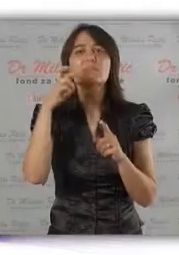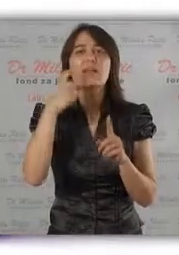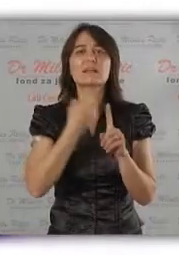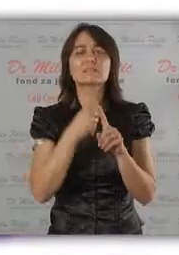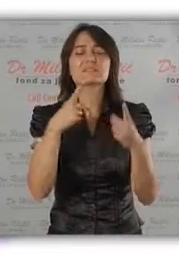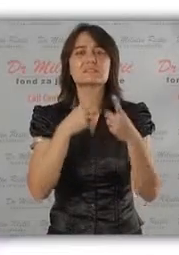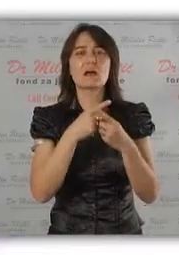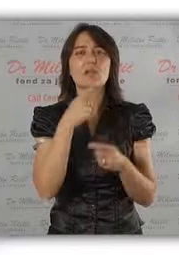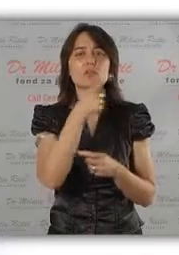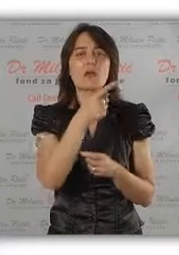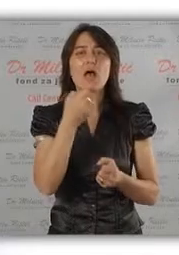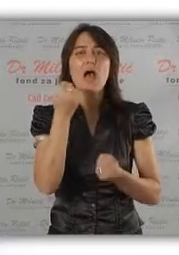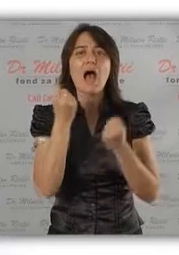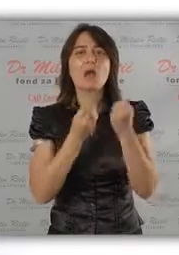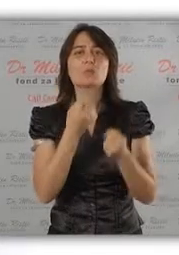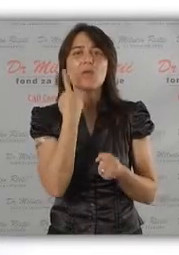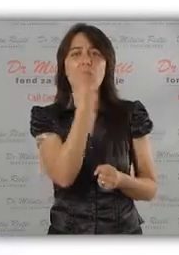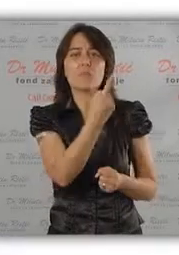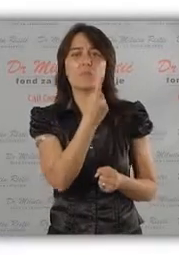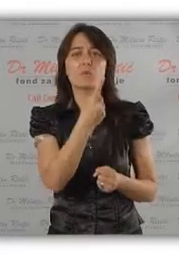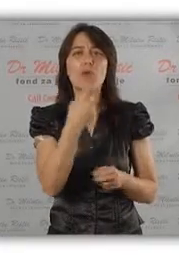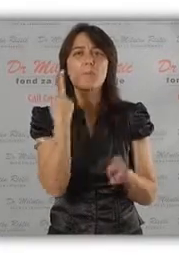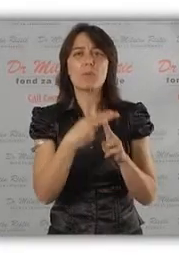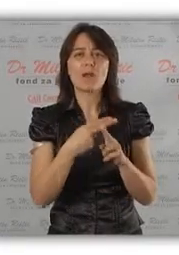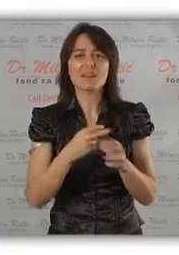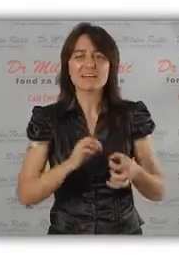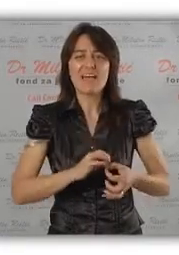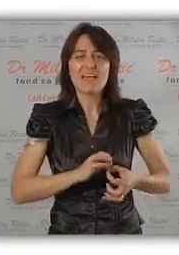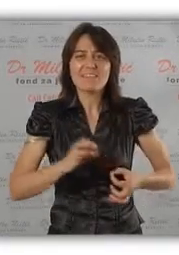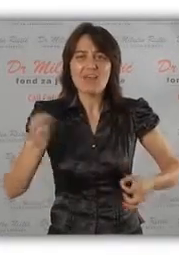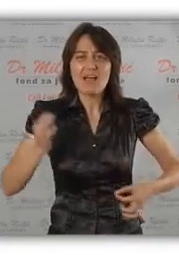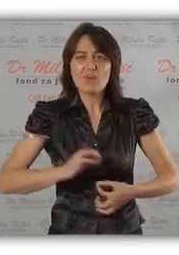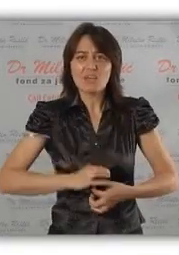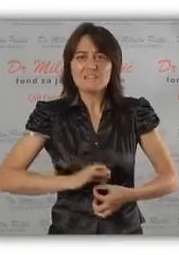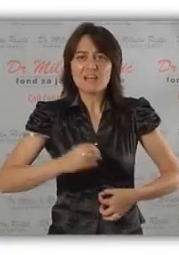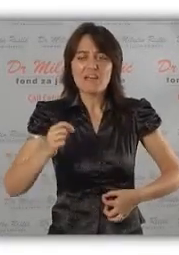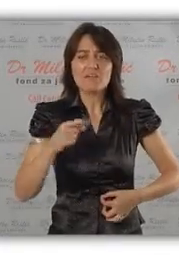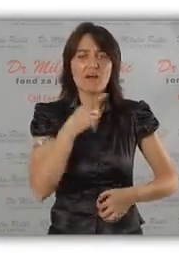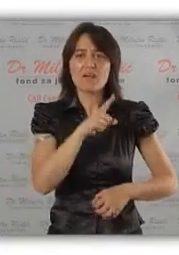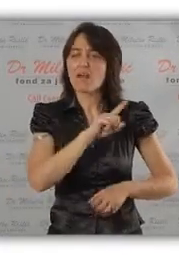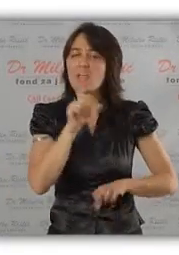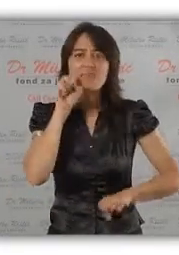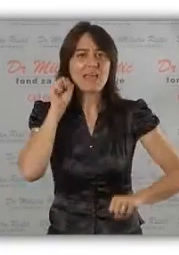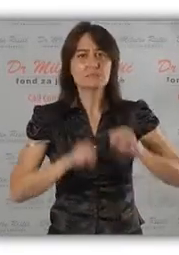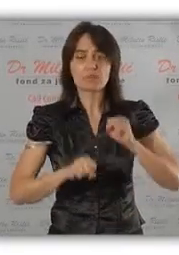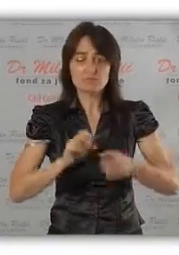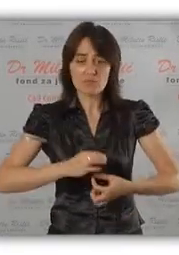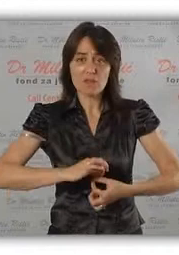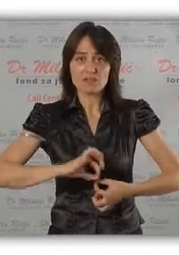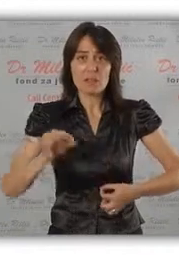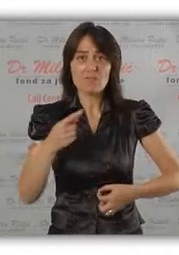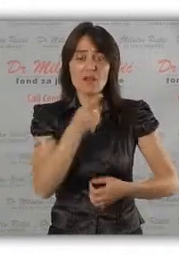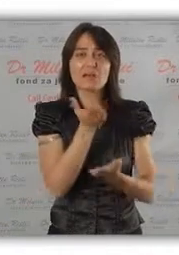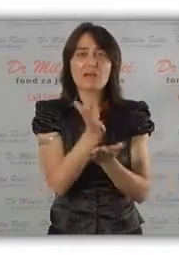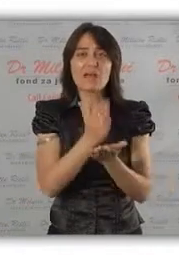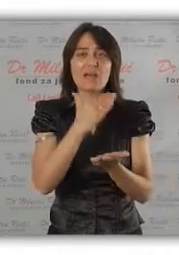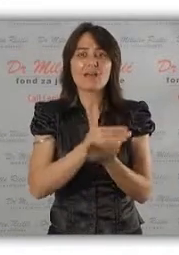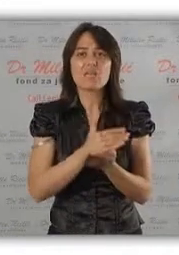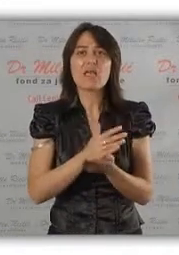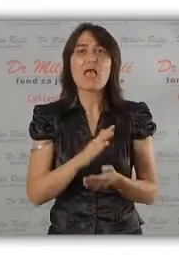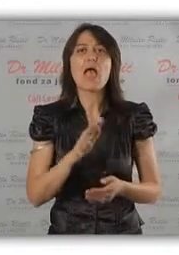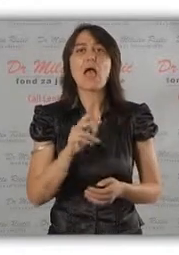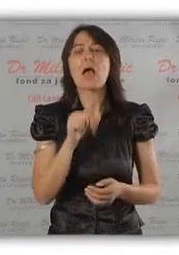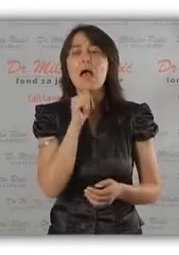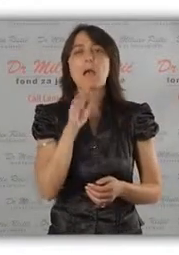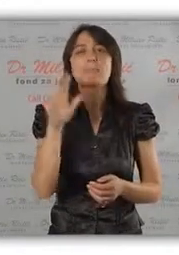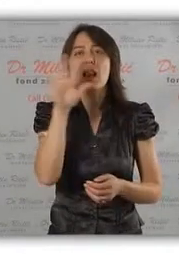celijakija ili glutenska enteropatija je autoimuna bolest tankog creva koja se manifestuje nesposobnošću tankog creva